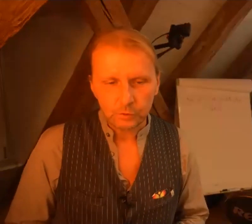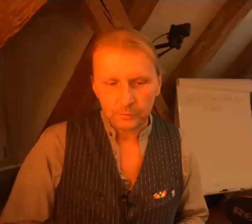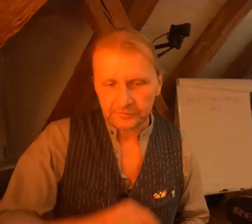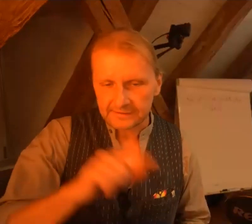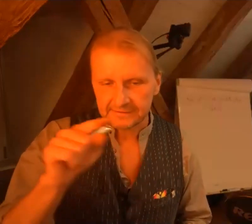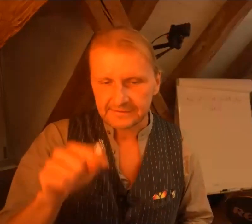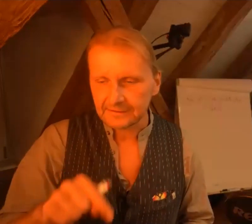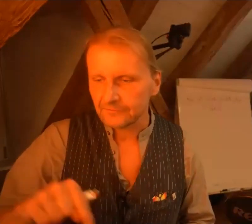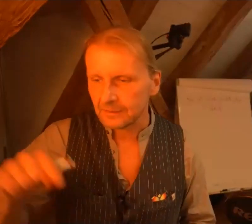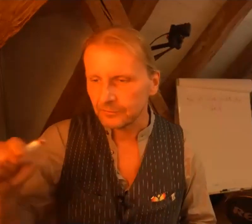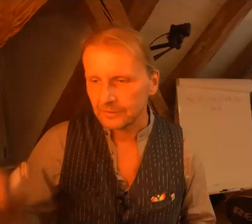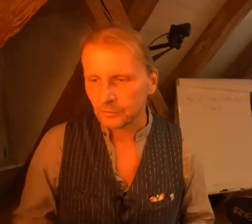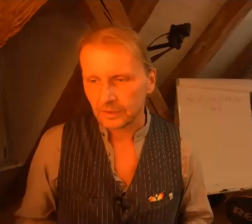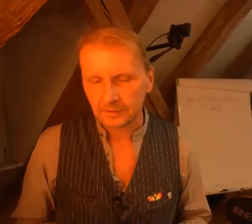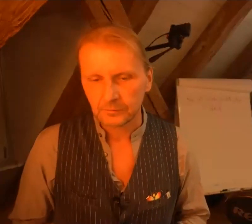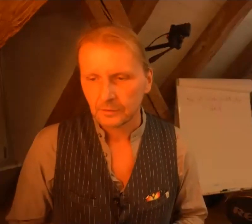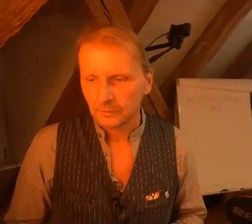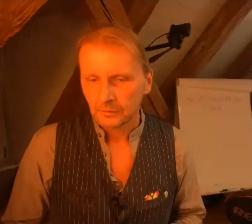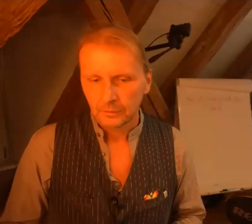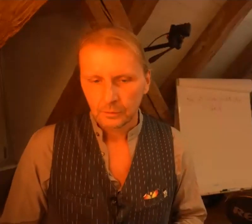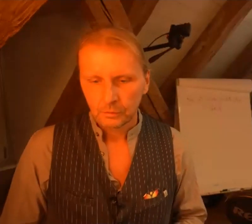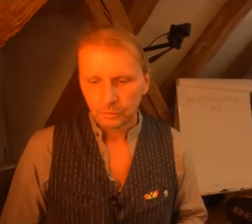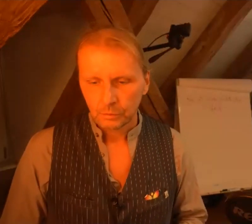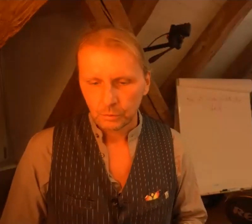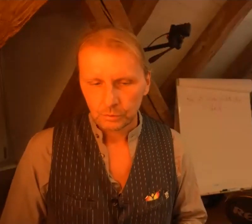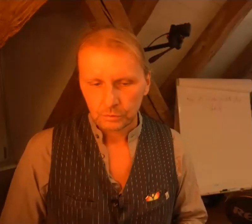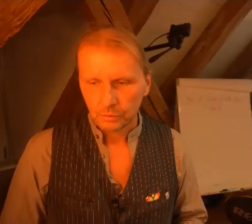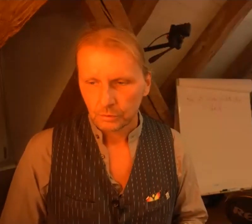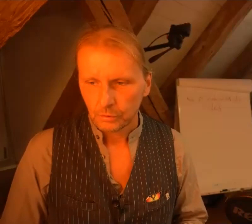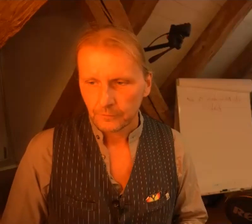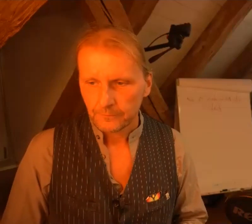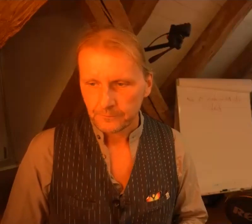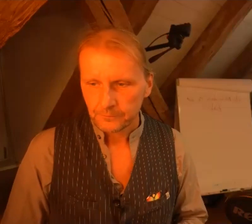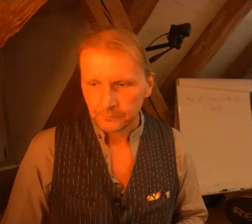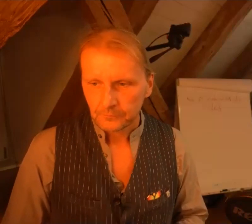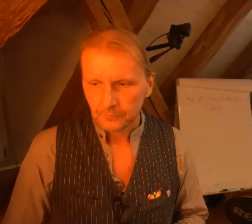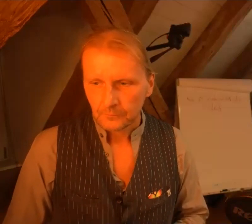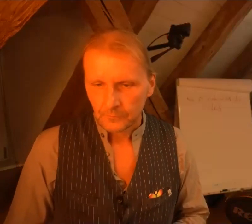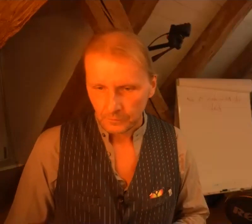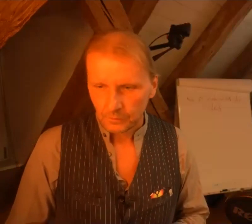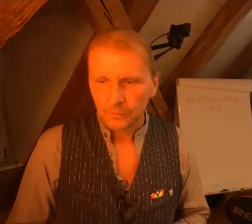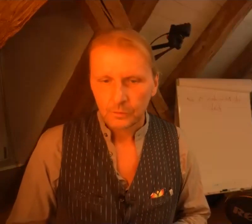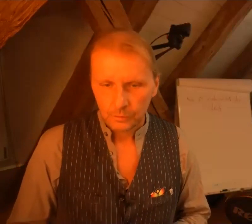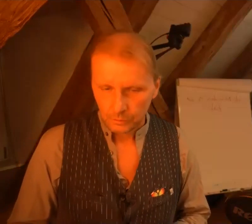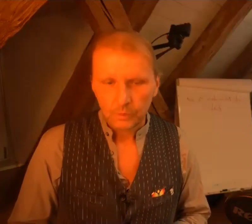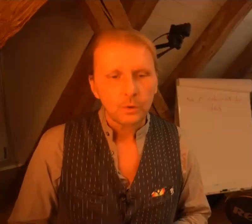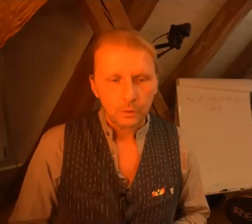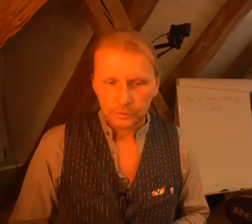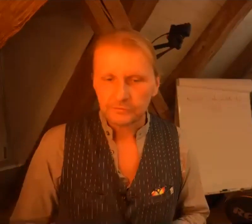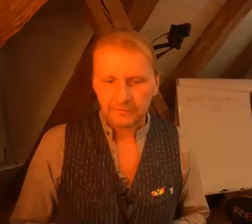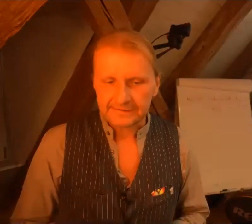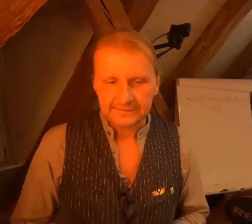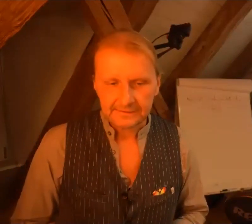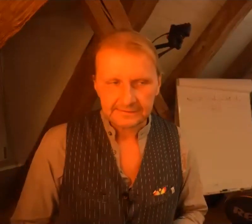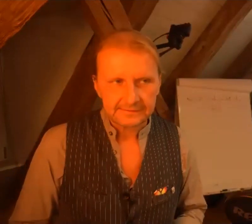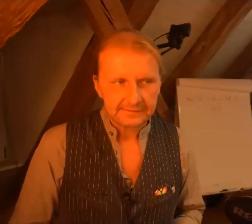die Zukunft, dass sie sich in Wellenbewegung befindet. Richtig, richtig. Also Cool. aus der Vergangenheit in die Gegenwart und dann in die Zukunft.